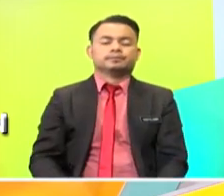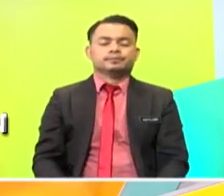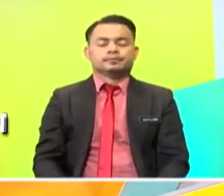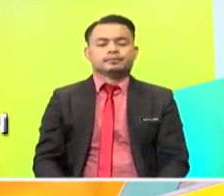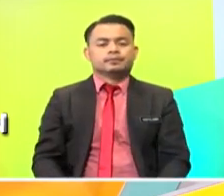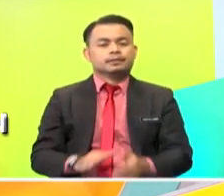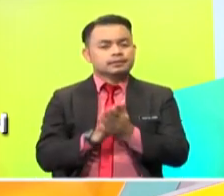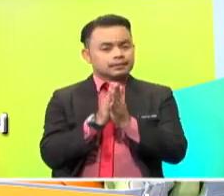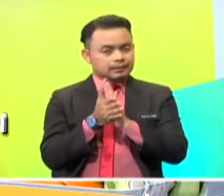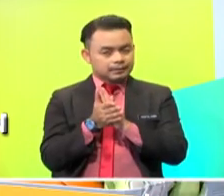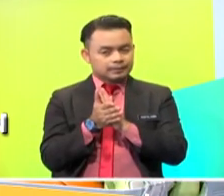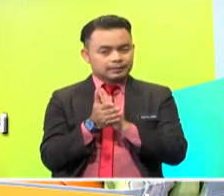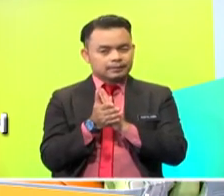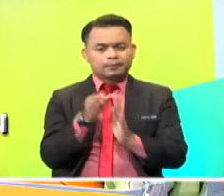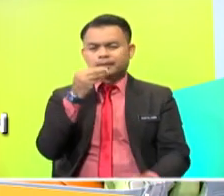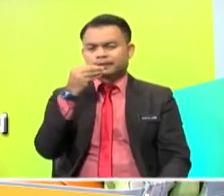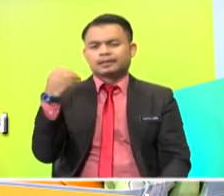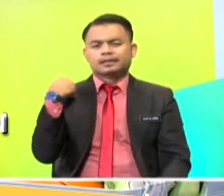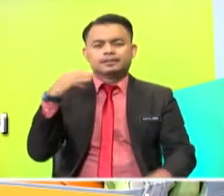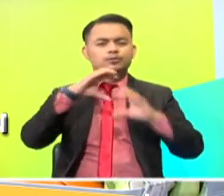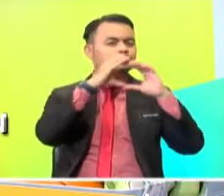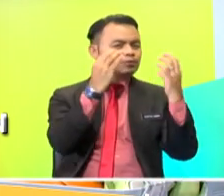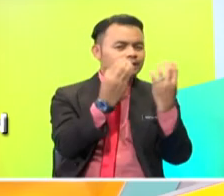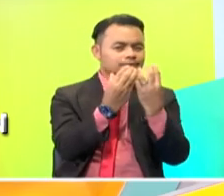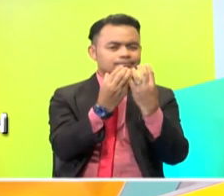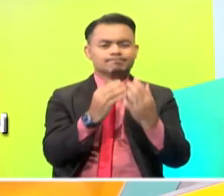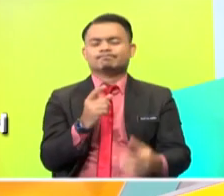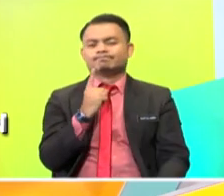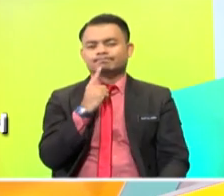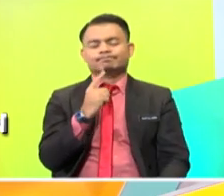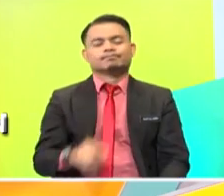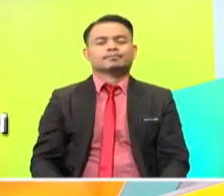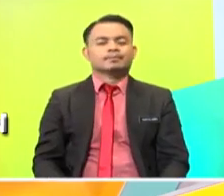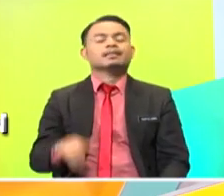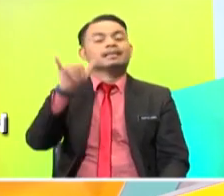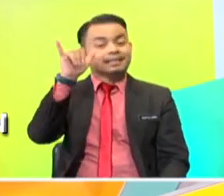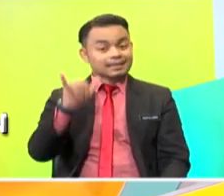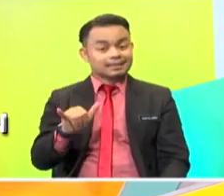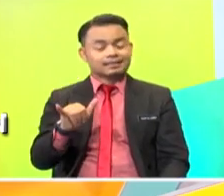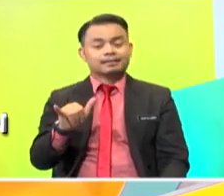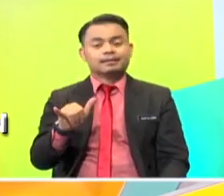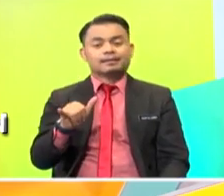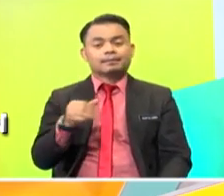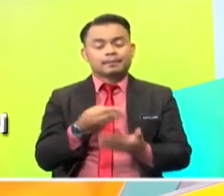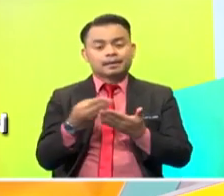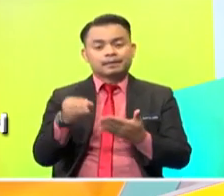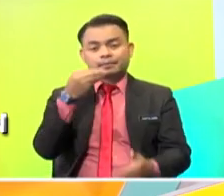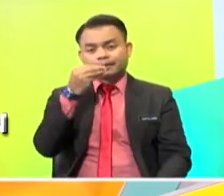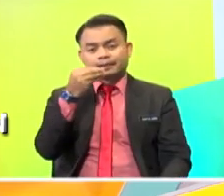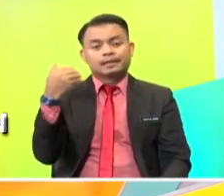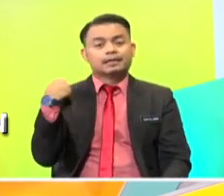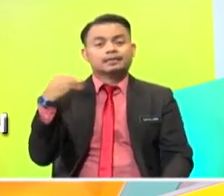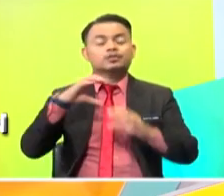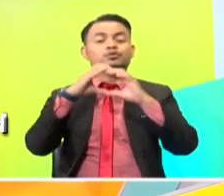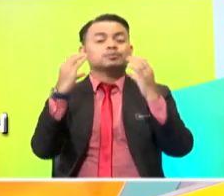tuh ada kumpulan kece huh Joe bahan makanan ada kumpulan tapi Fika itu